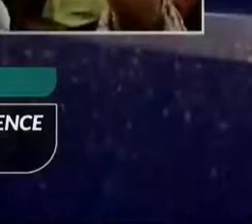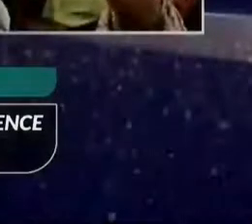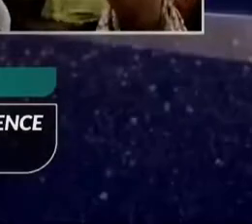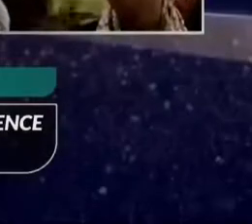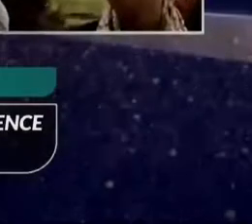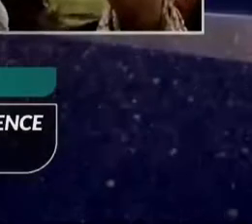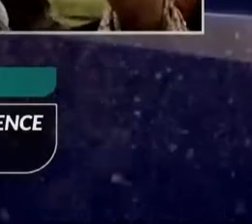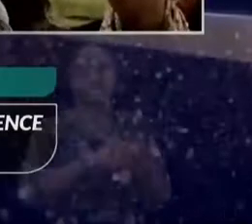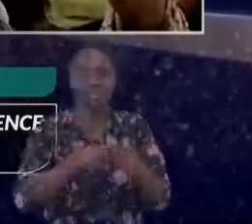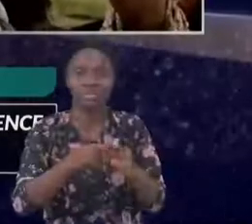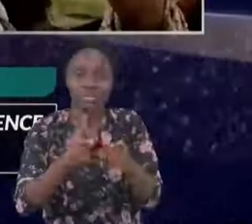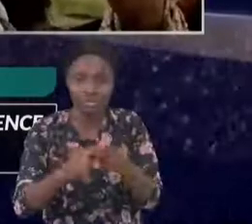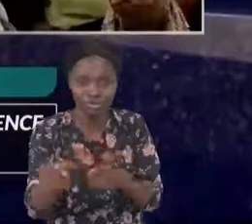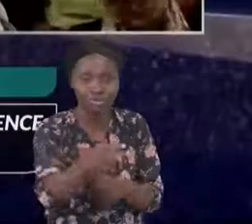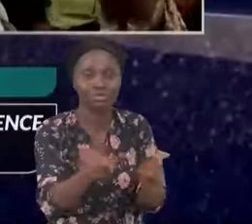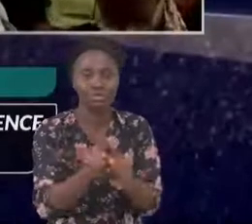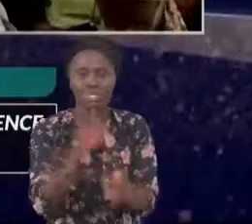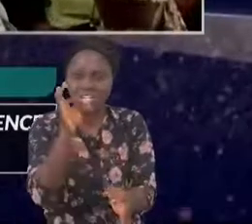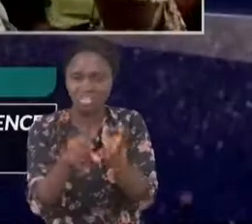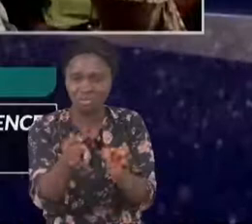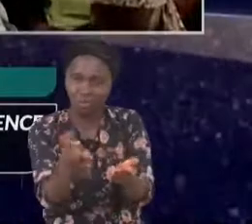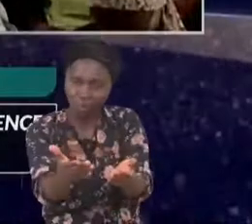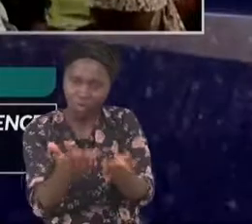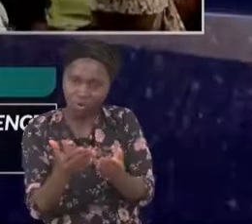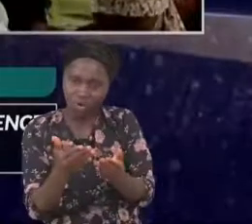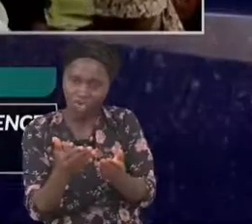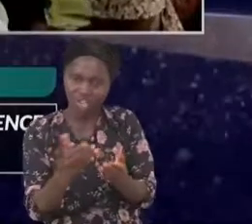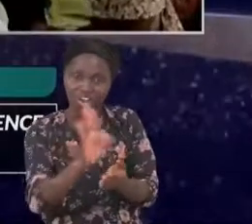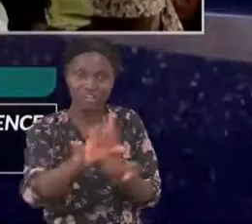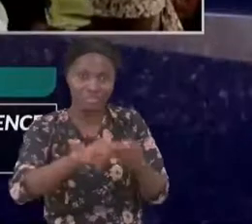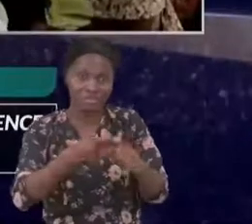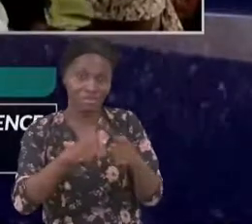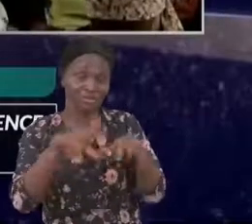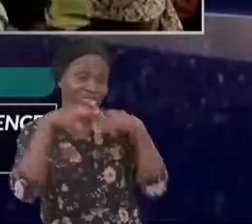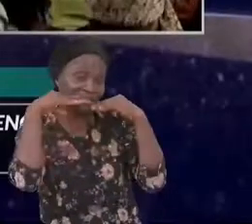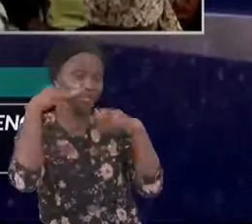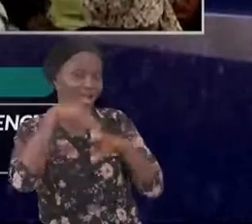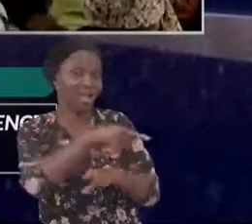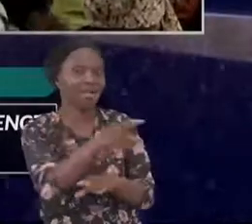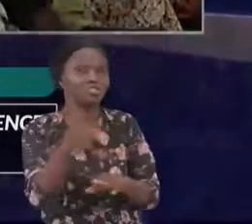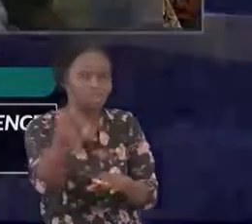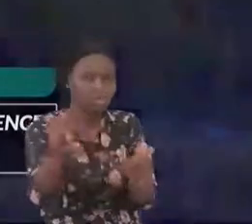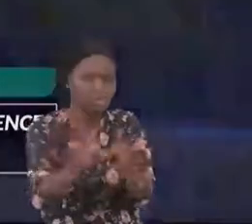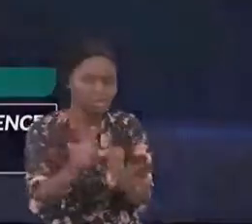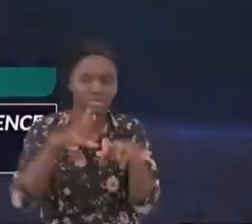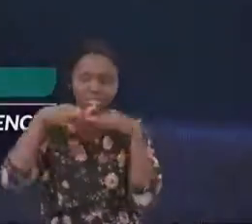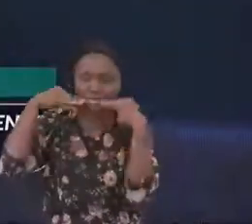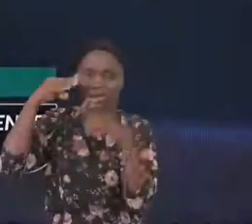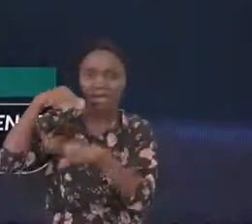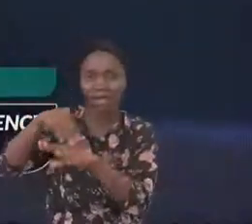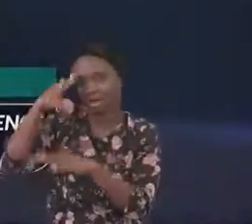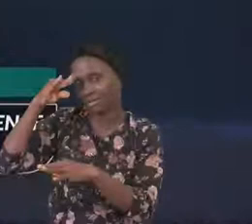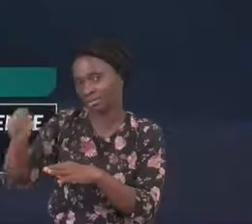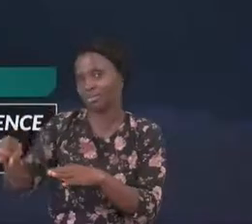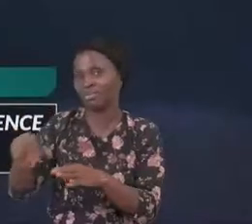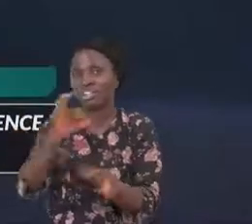un sourire, toi souris. Si tu veux une main de soutien de sa part, toi donne d'abord une main de soutien.